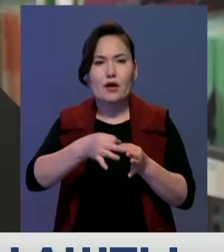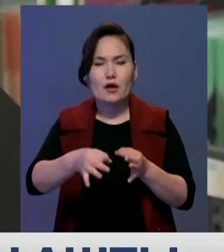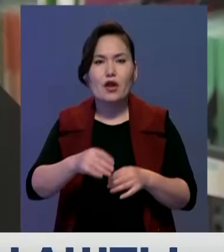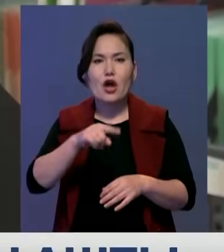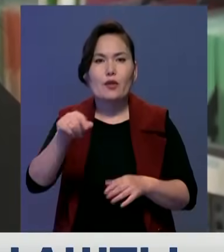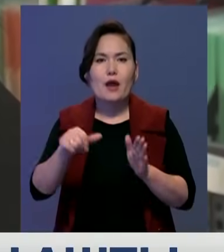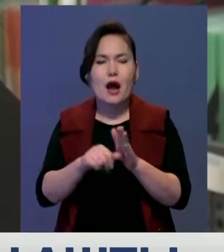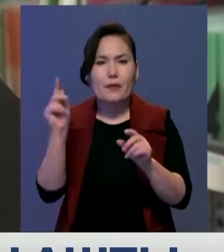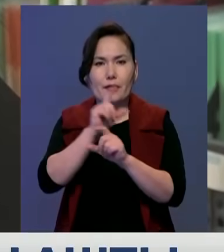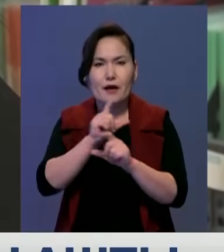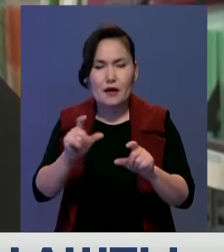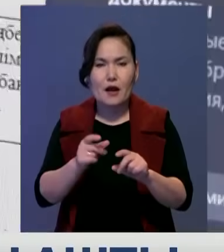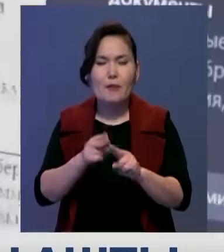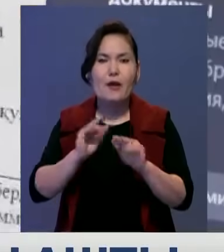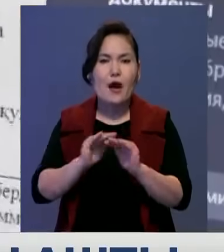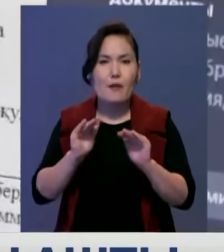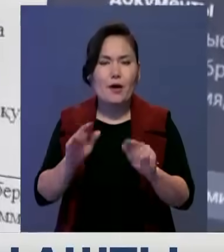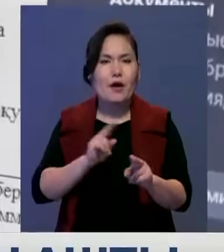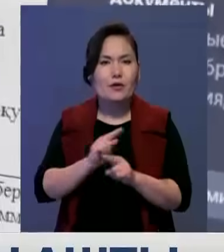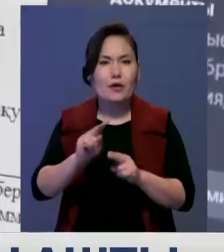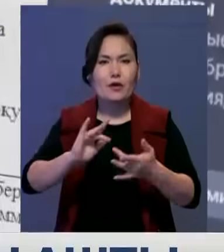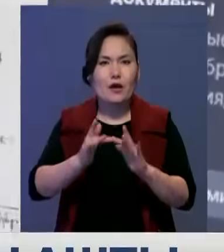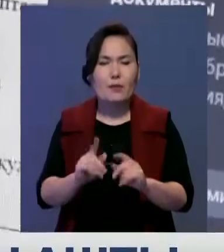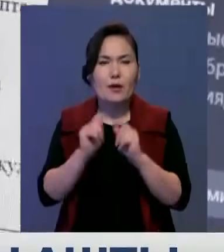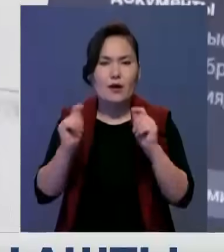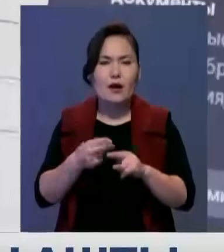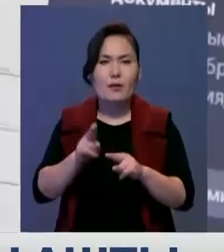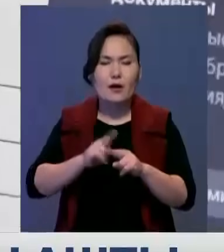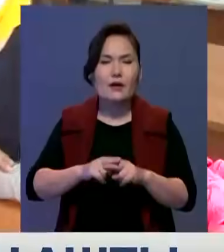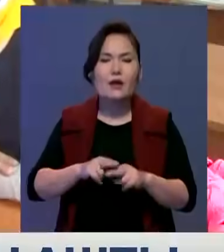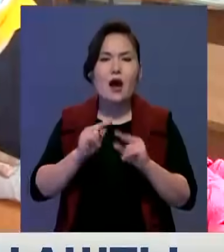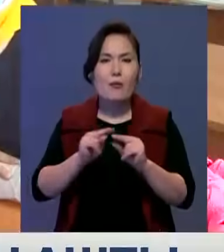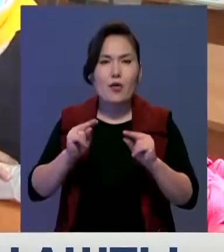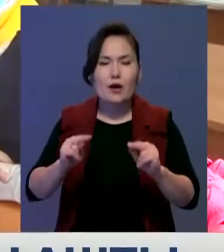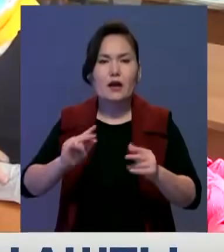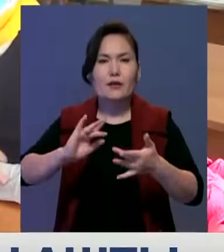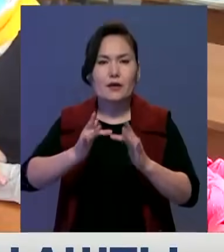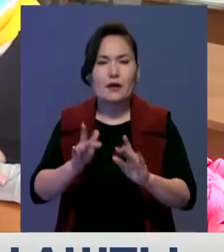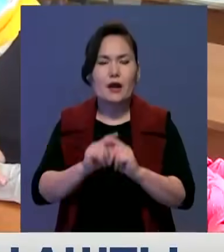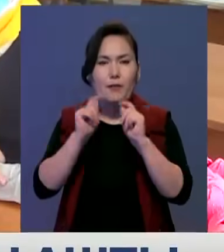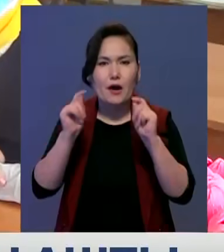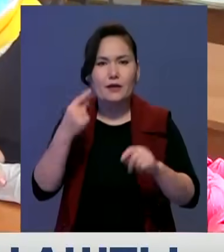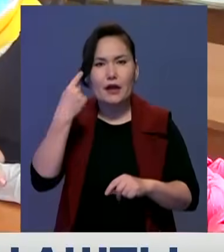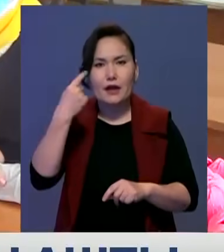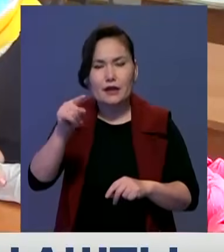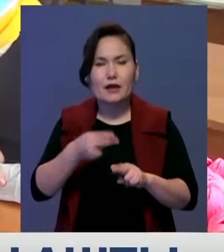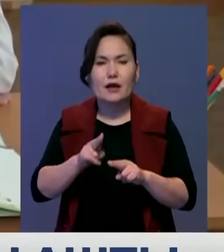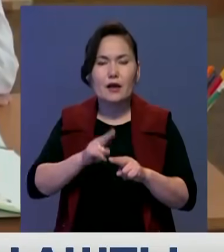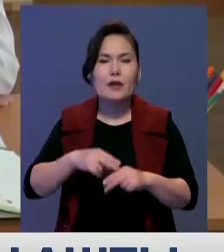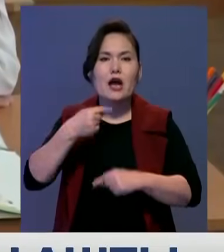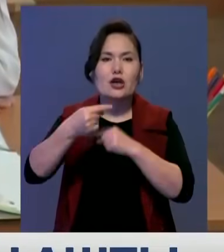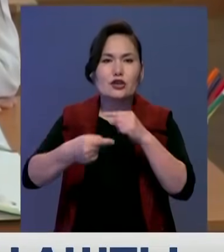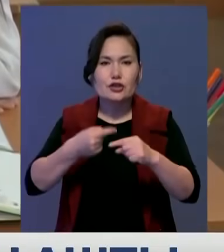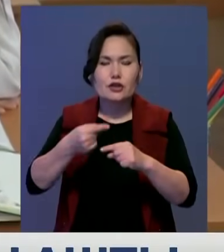нөмірі 6-шы мектептің бастауыш сыныптарына сабақ береді. Мұғалімге YouTube каналын ашу идеясы пандемия басталып, мектептер қашықтан білім